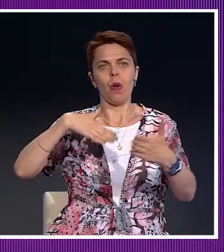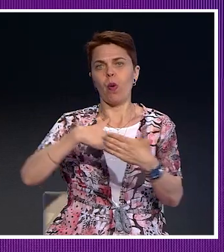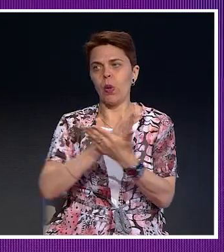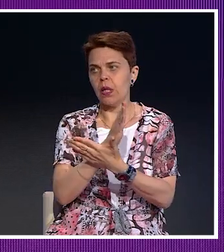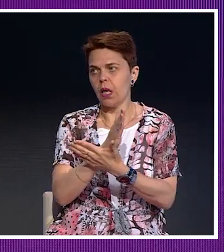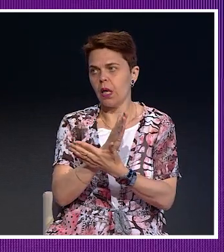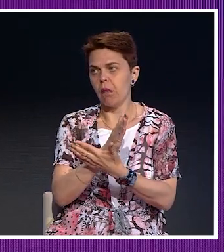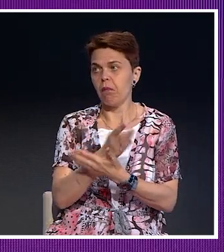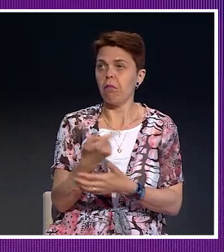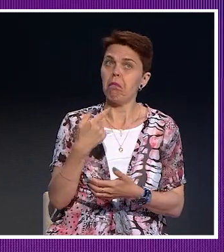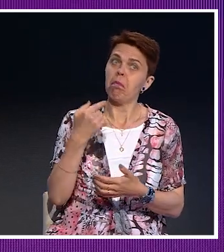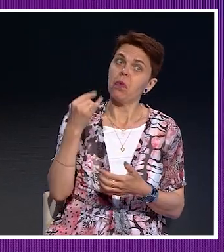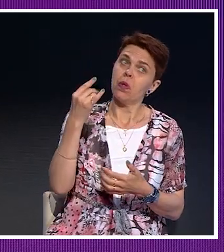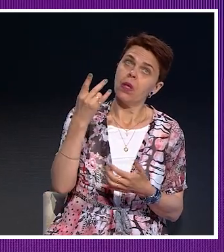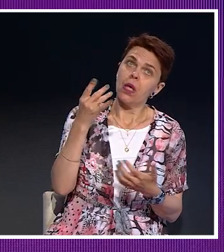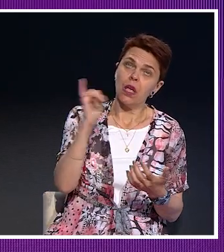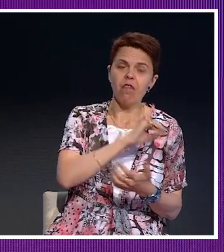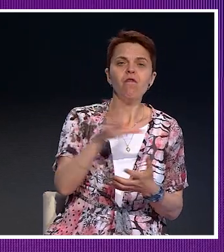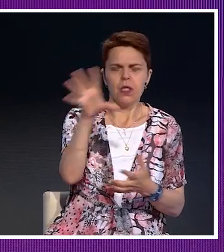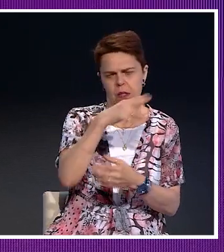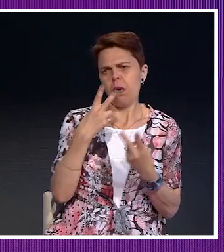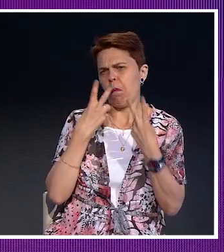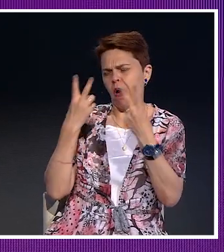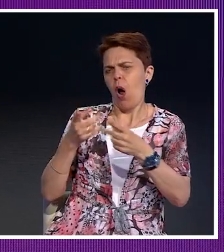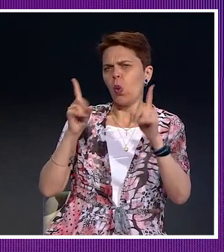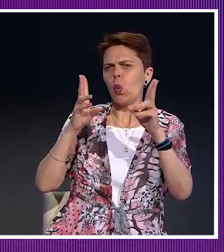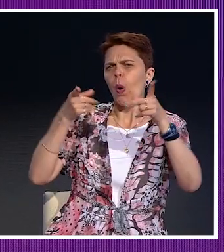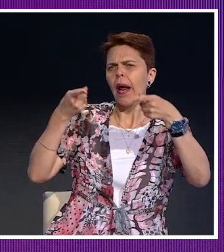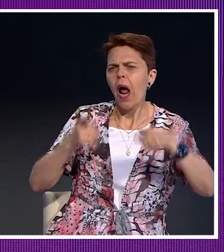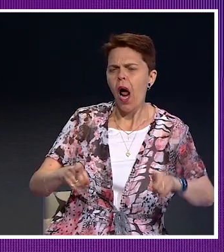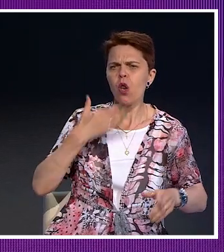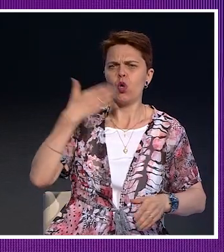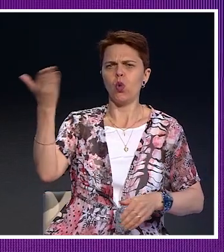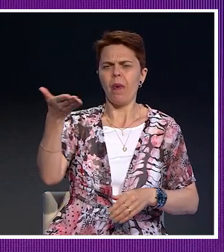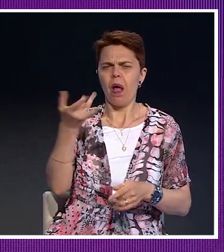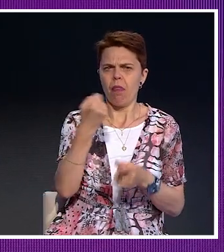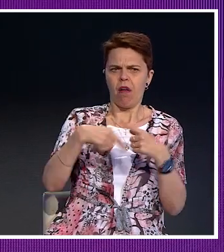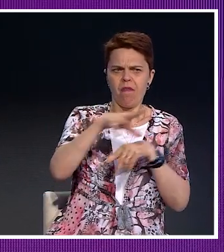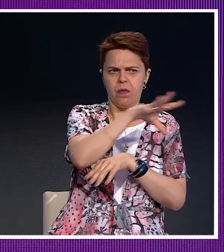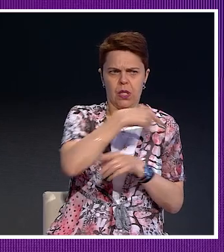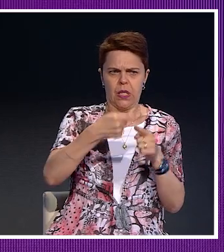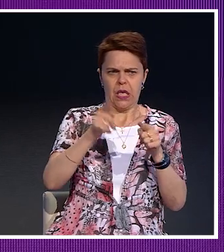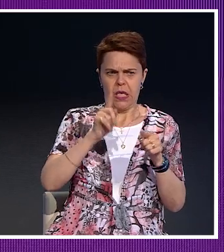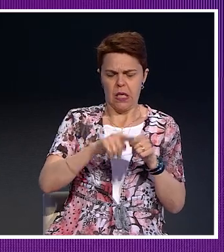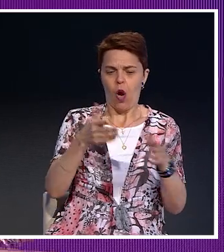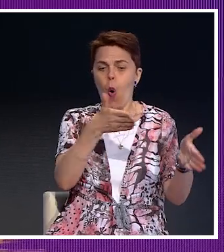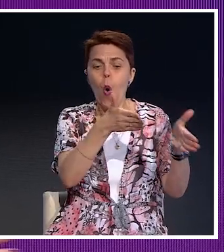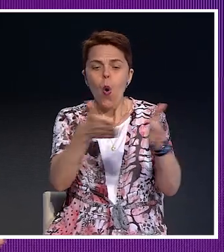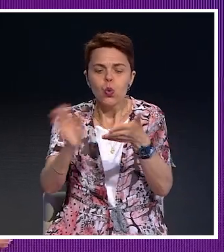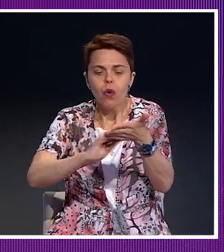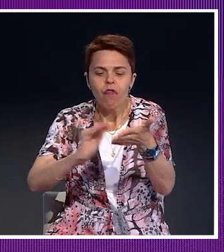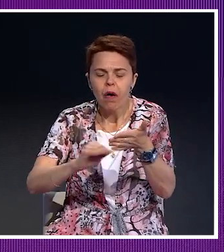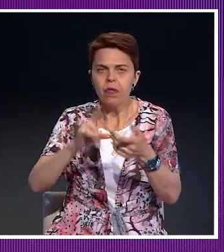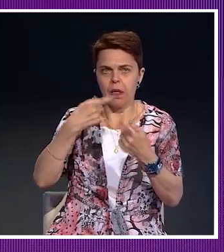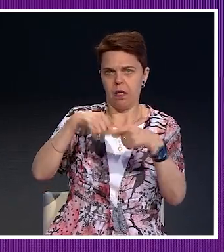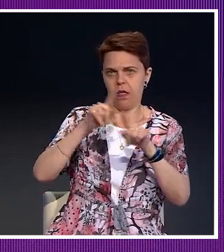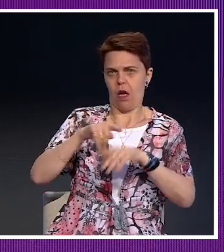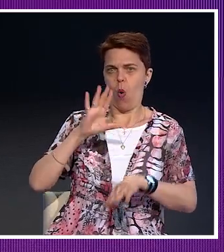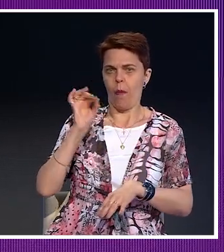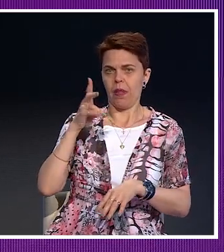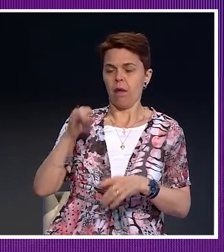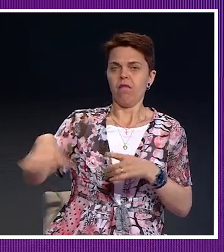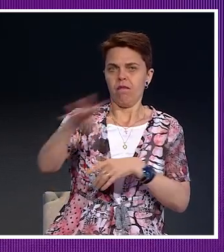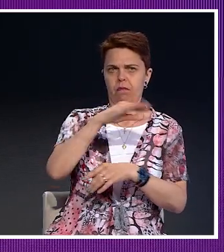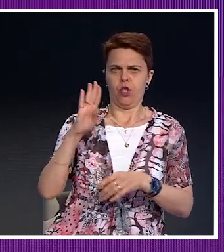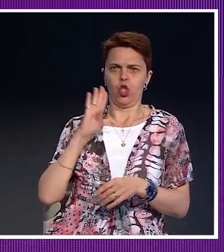І ну, всі бачили, хто реально доповідав на цих комітетах і готувався до цих комітетів. Та? Це